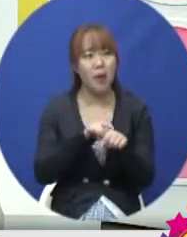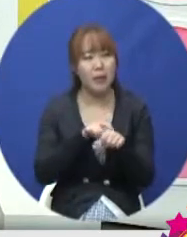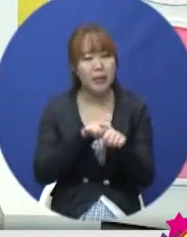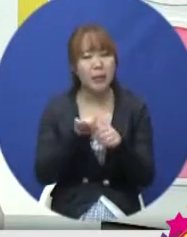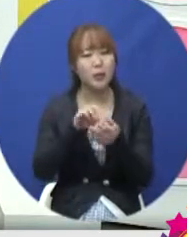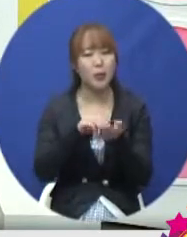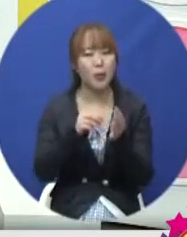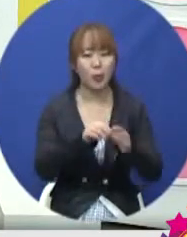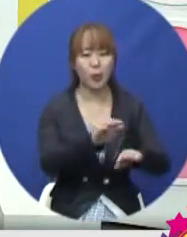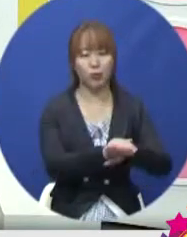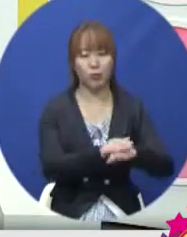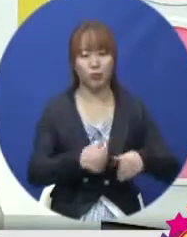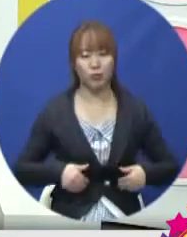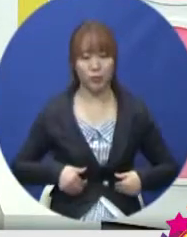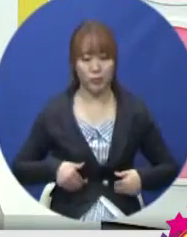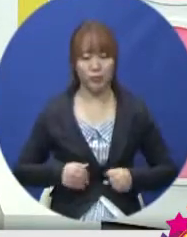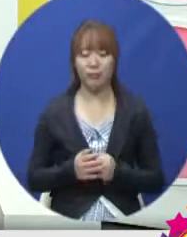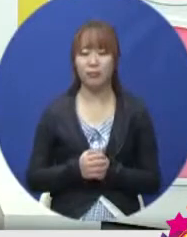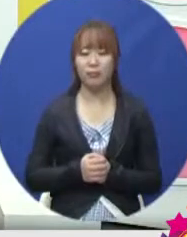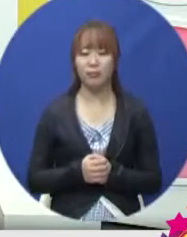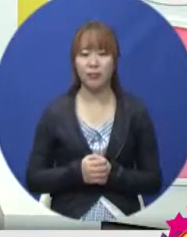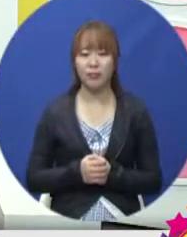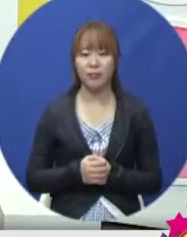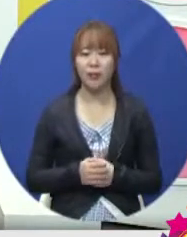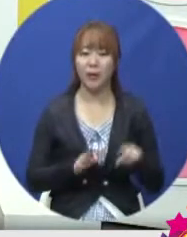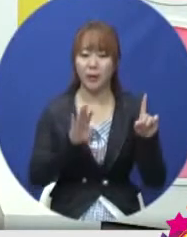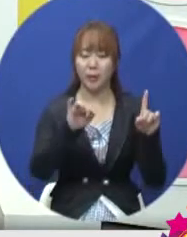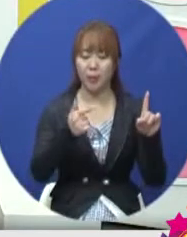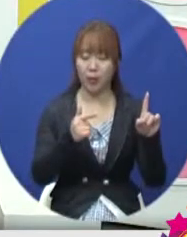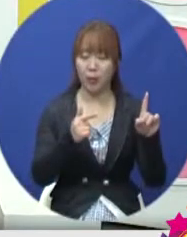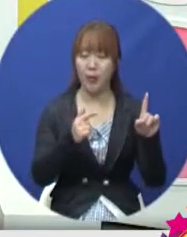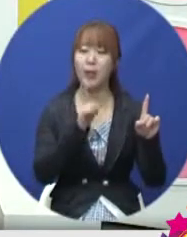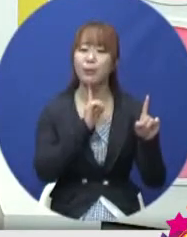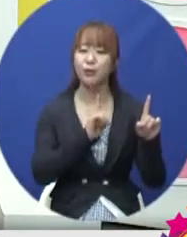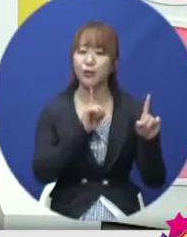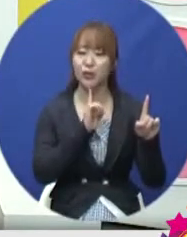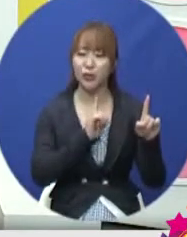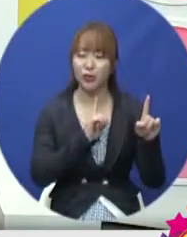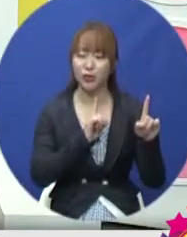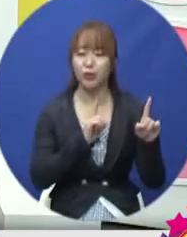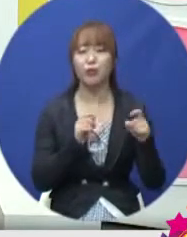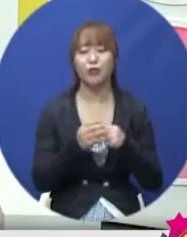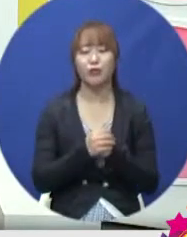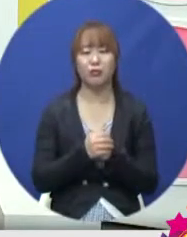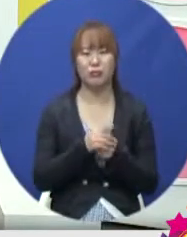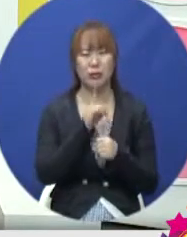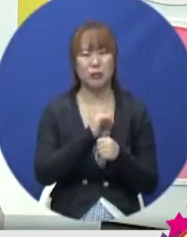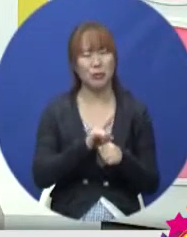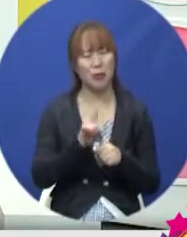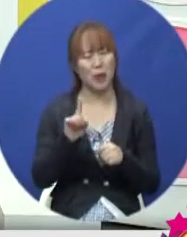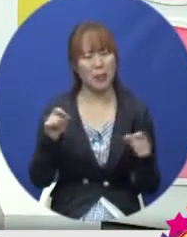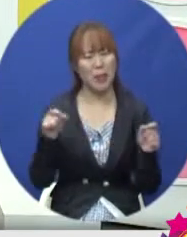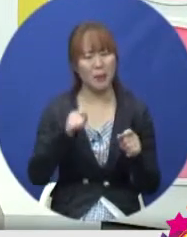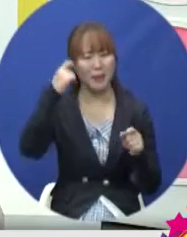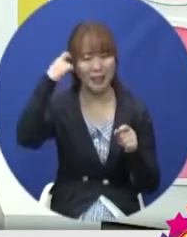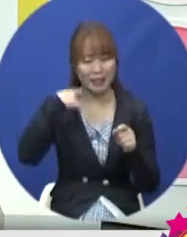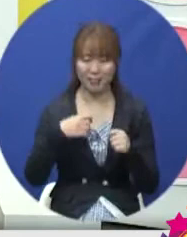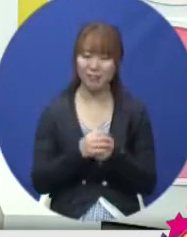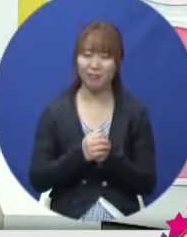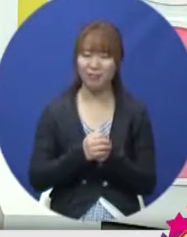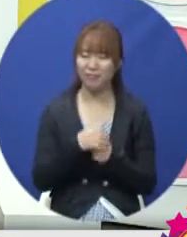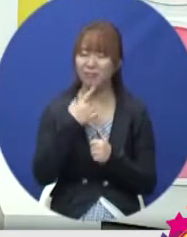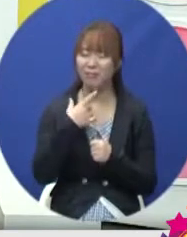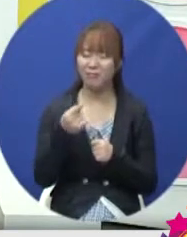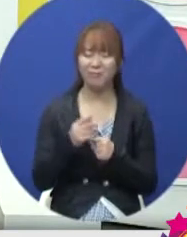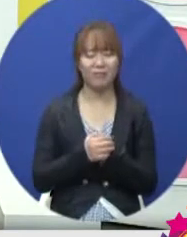담가야 할까요? 네. 보기 드리겠습니다. 보기 1번. 1번 1분. 1분은 좀 왠지 짧은 것 같아요.